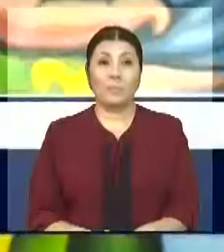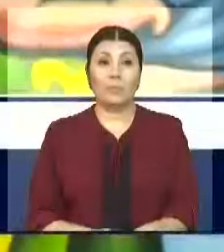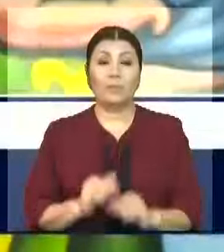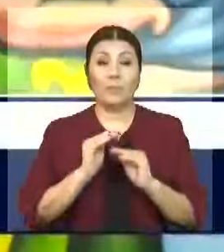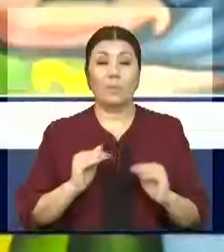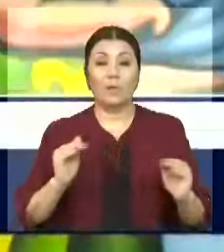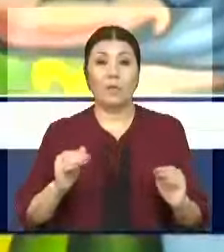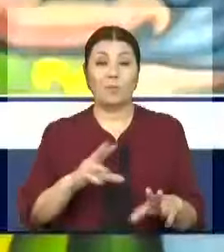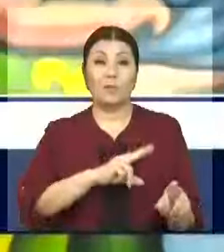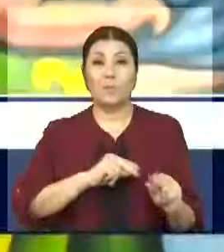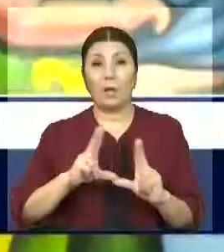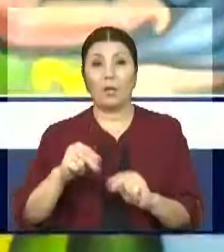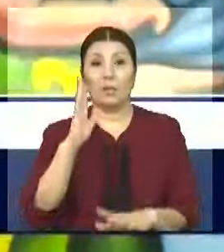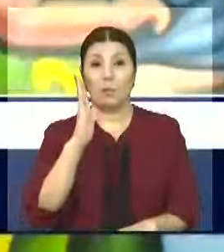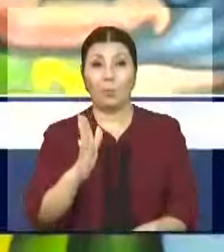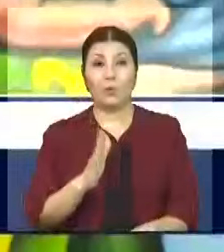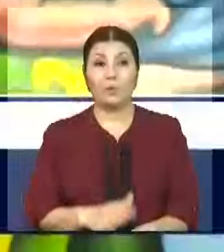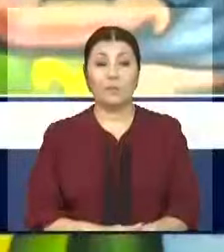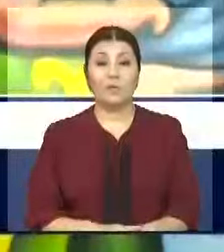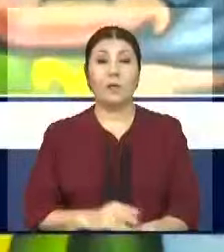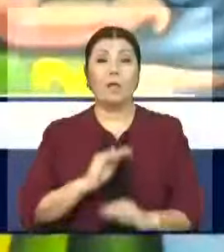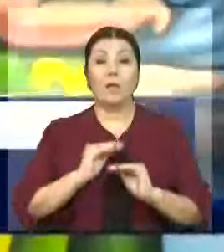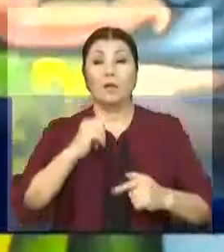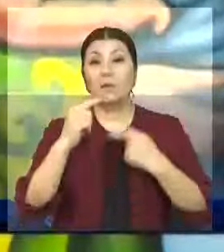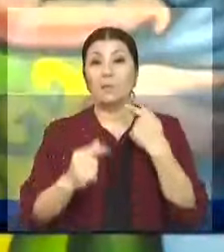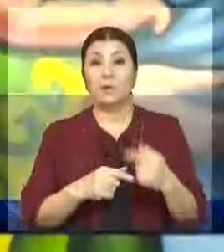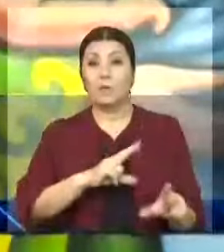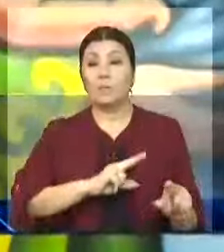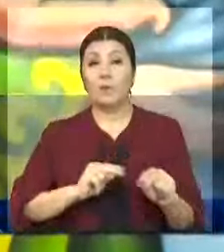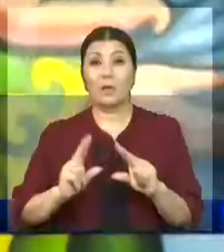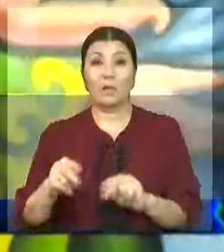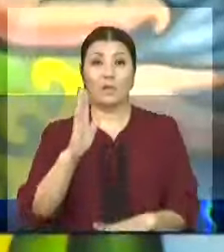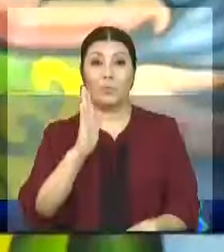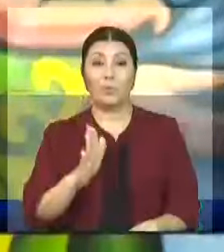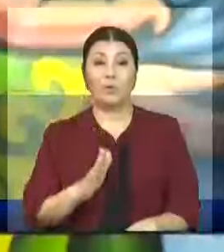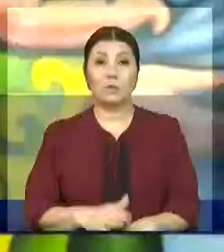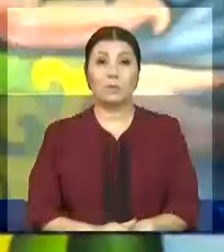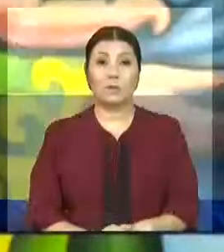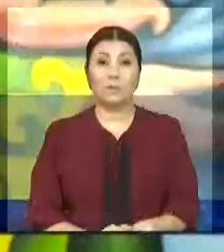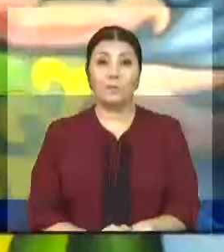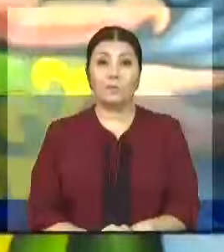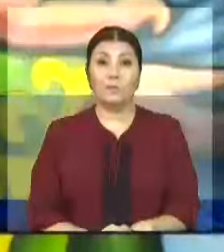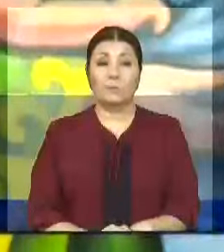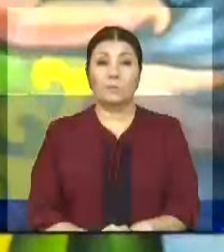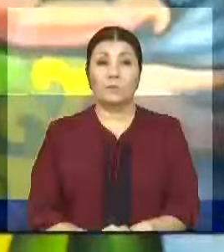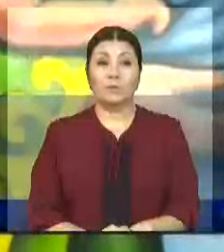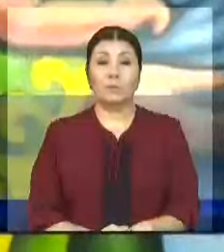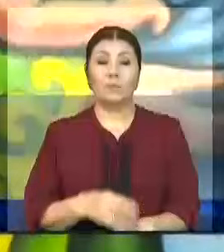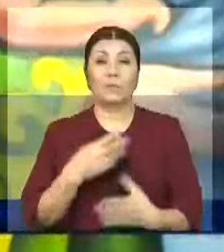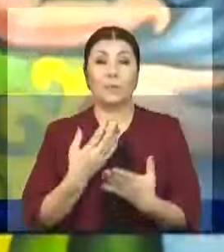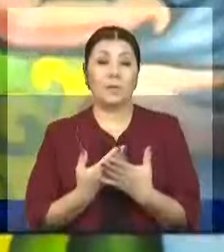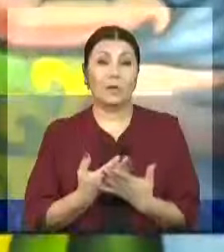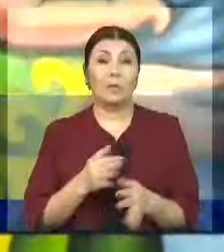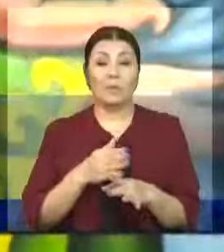балдарымыз бақытты болсын, немерелеріміз бақытты болсын. Шүкіріміз, екі ағайын жігіттен